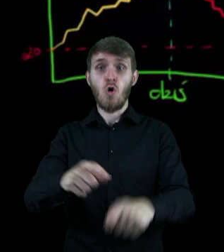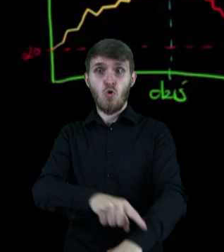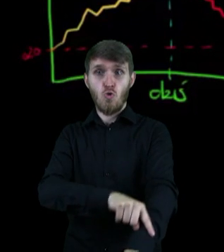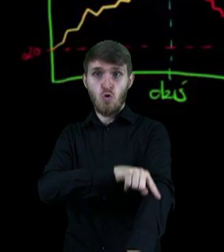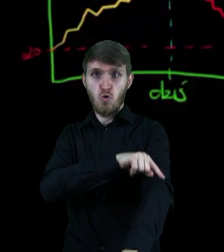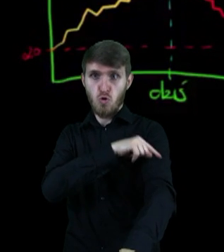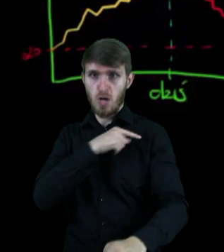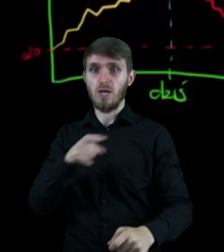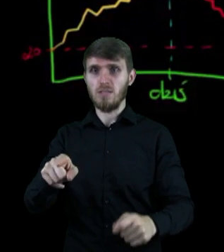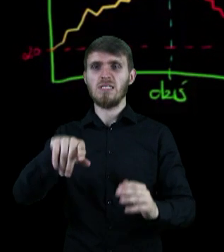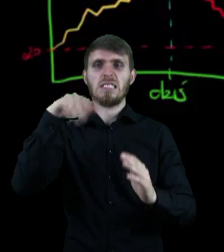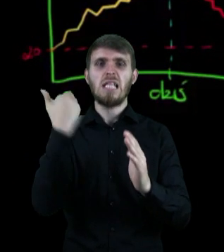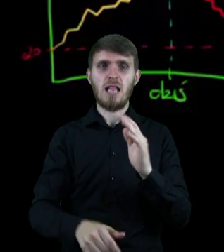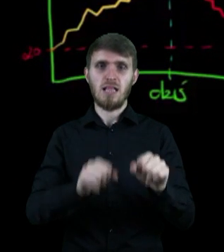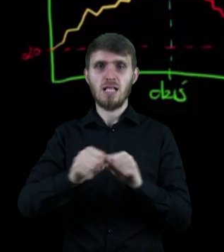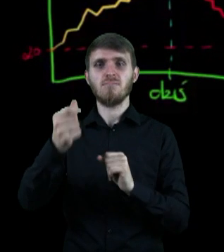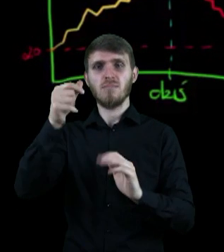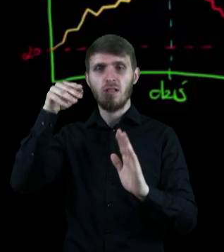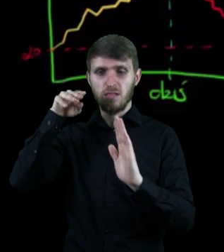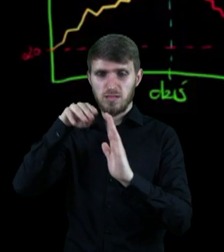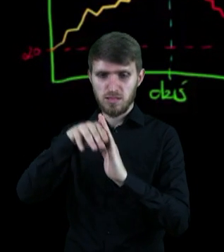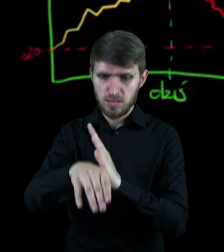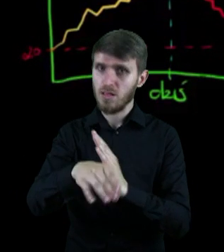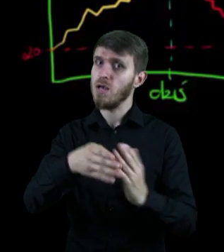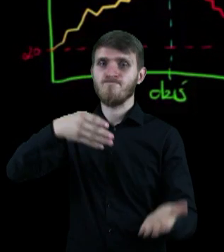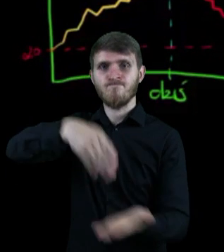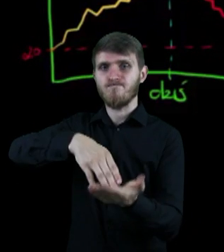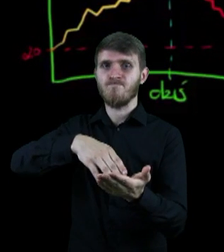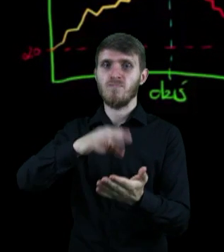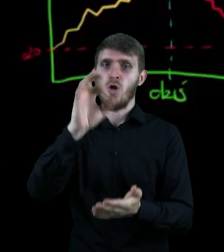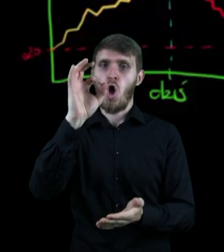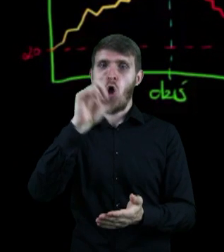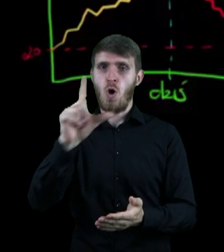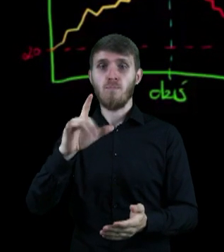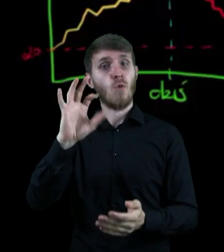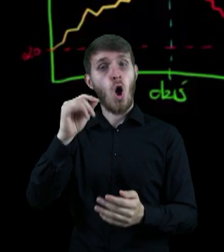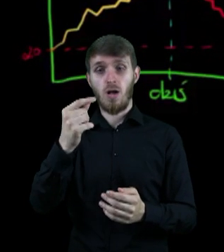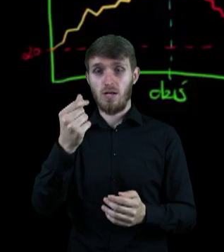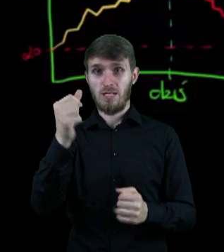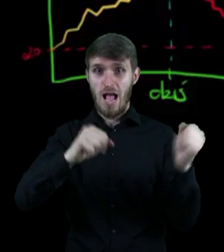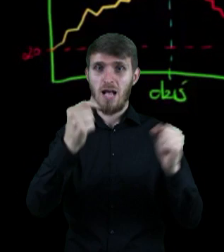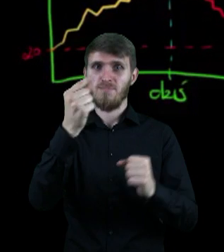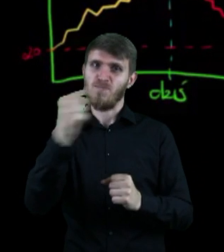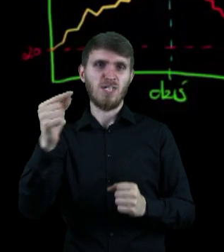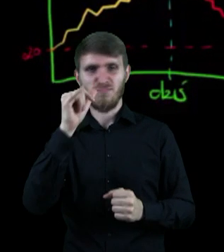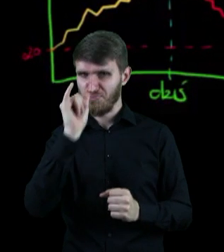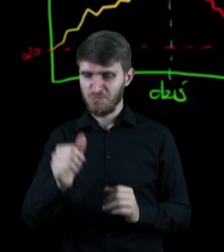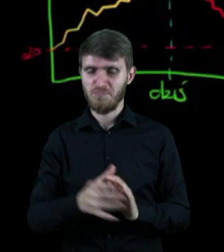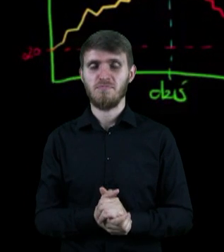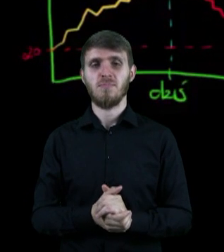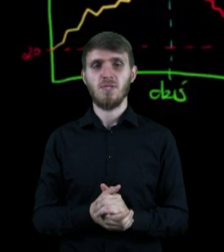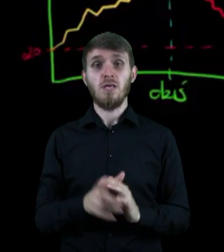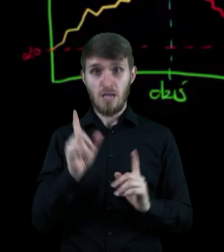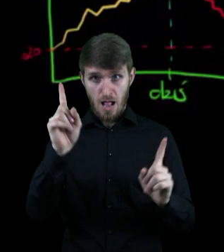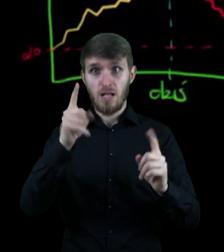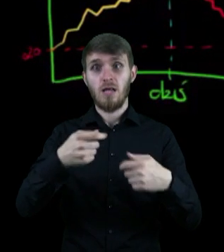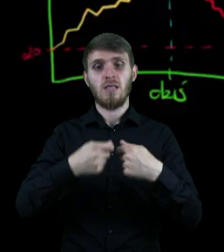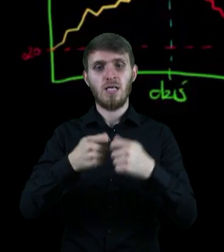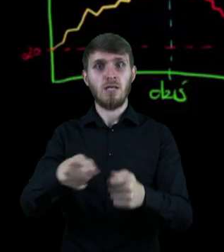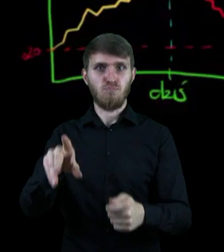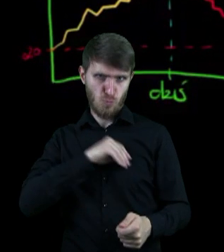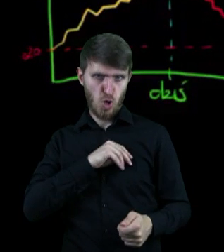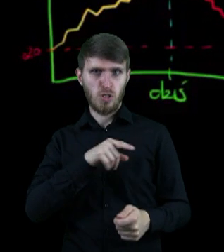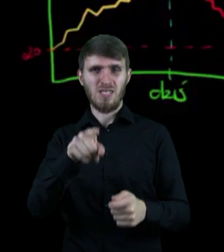gdzie naszą stratą jest spadek cen akcji, ograniczonym jest zero, no bo cena akcji nie może być ujemna. Tym